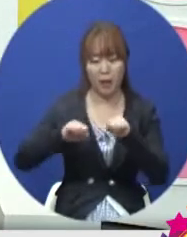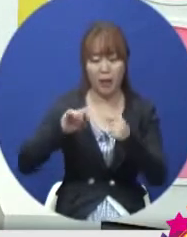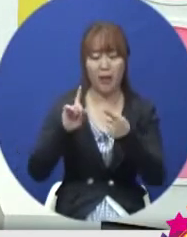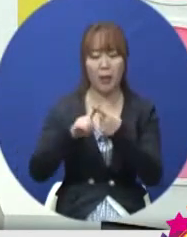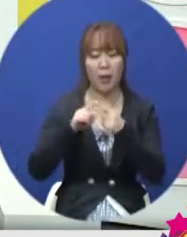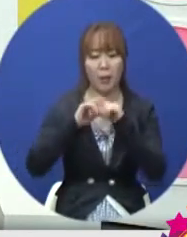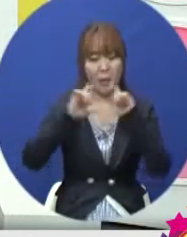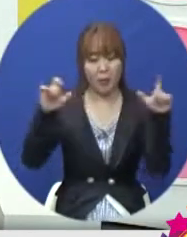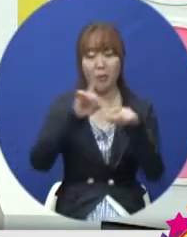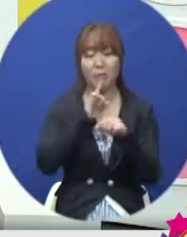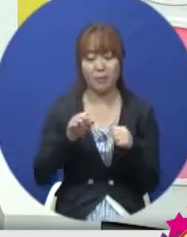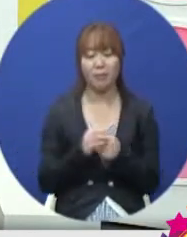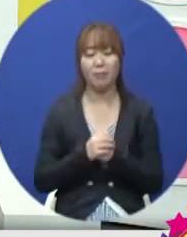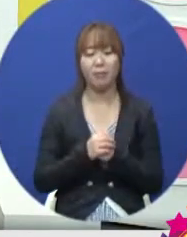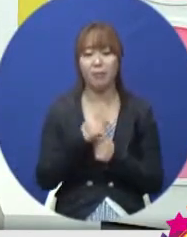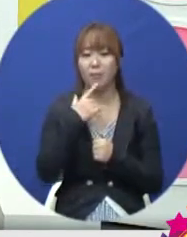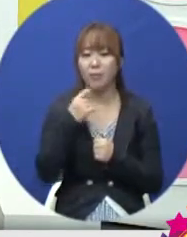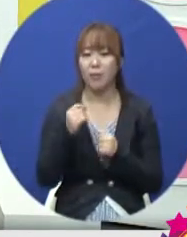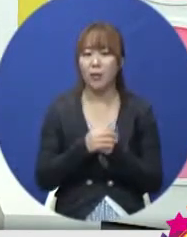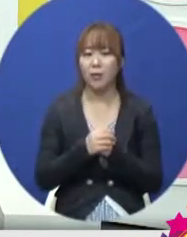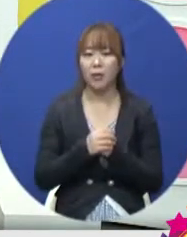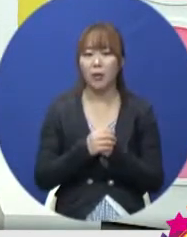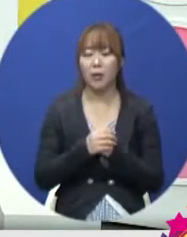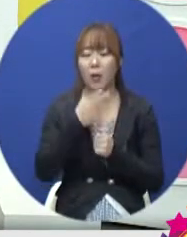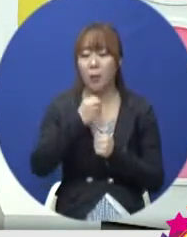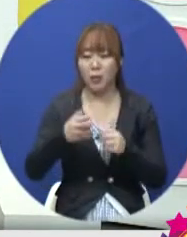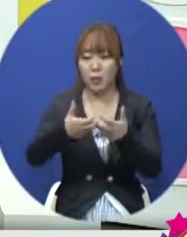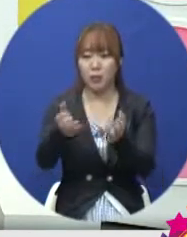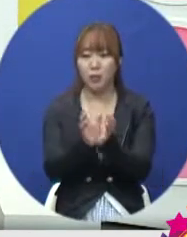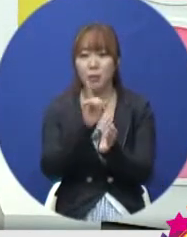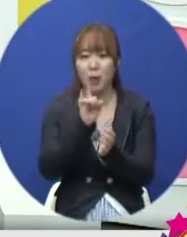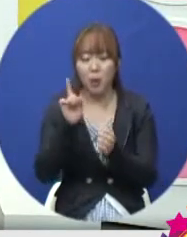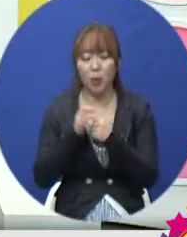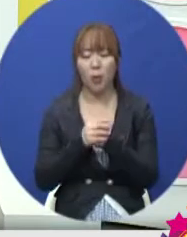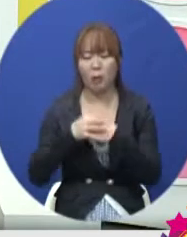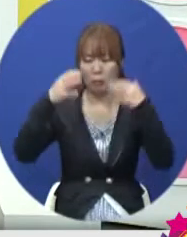합니다. 맞습니다. 자, 복지부에